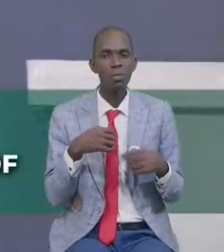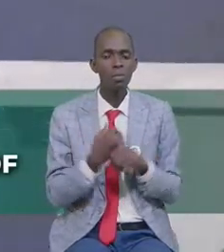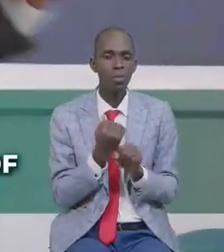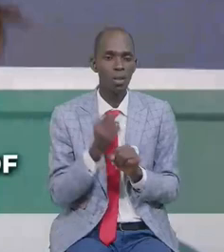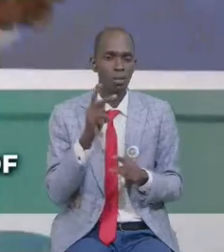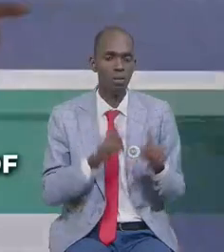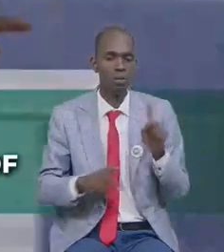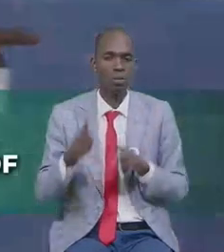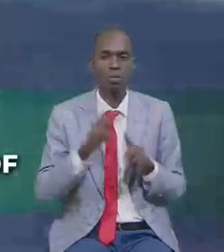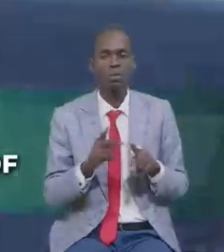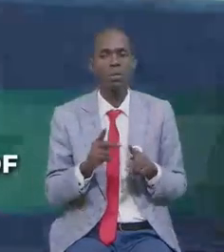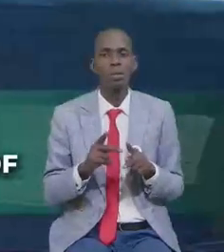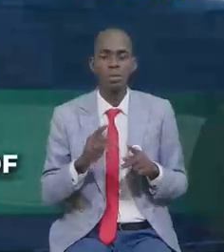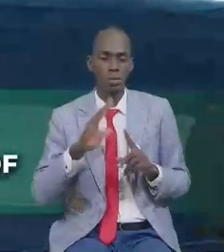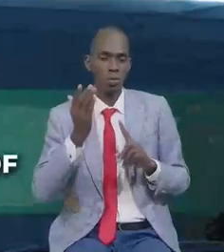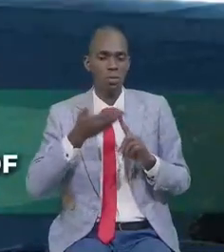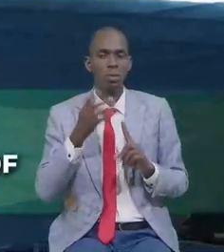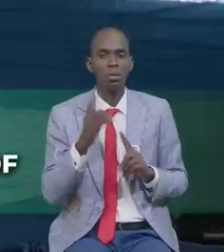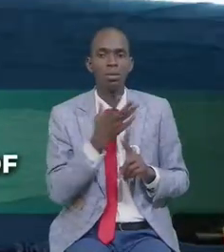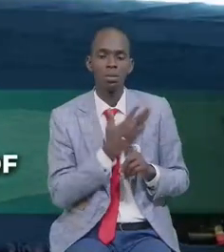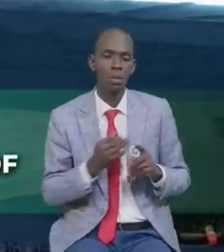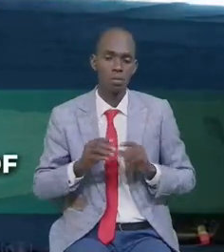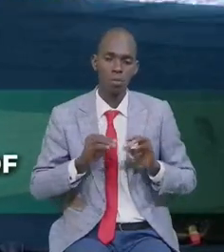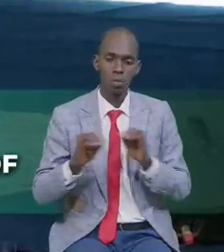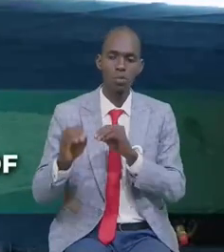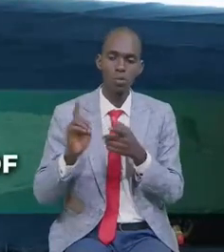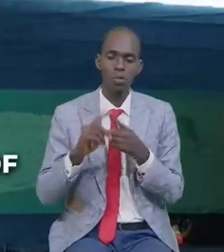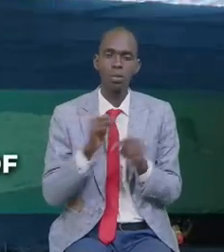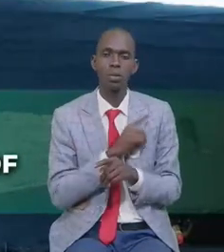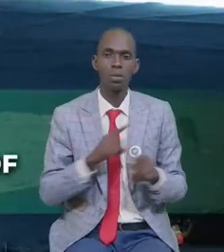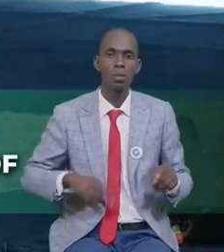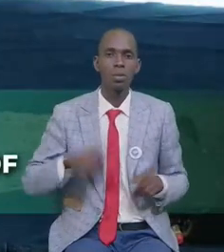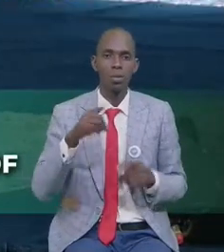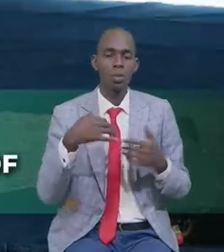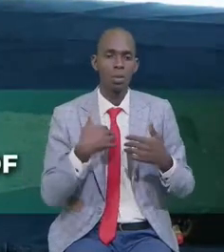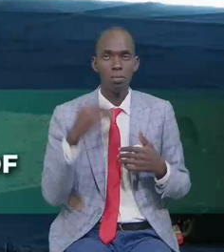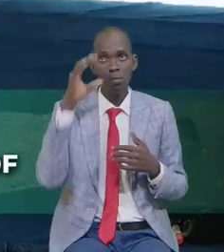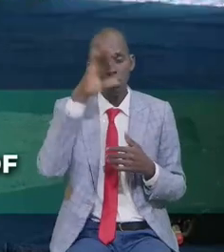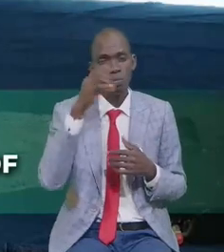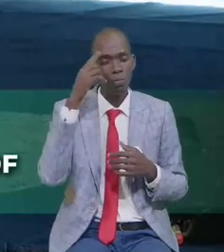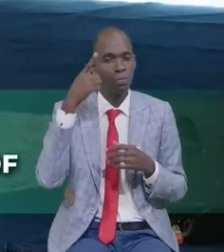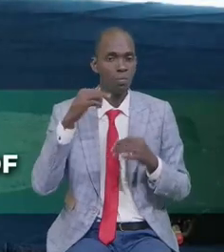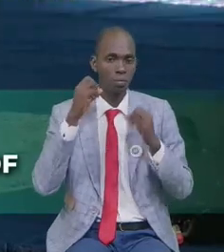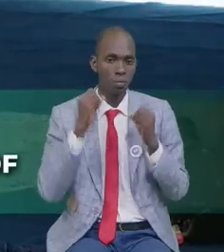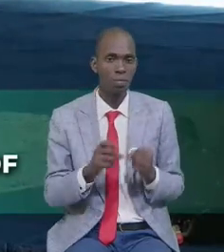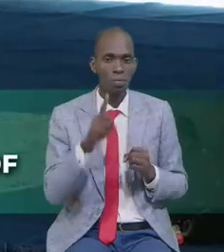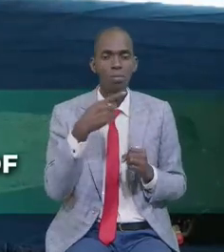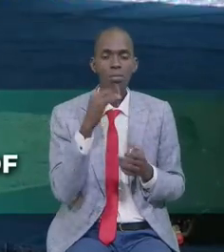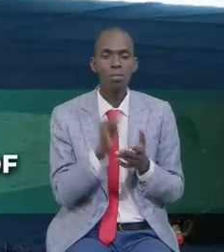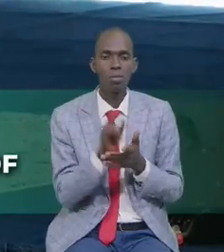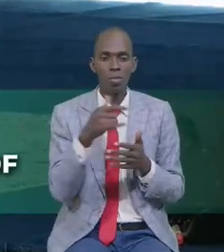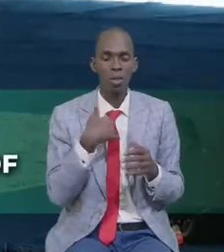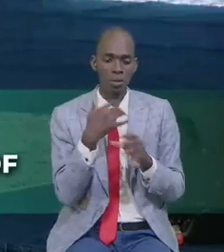être convaincus et à courir vers le Seigneur. Tu cherches la puissance. Tu dis que tu as reçu la